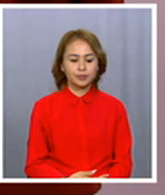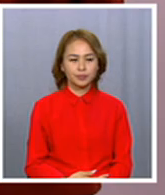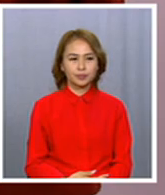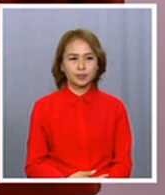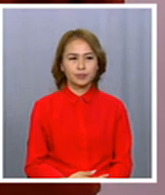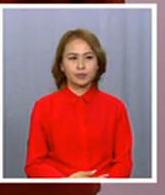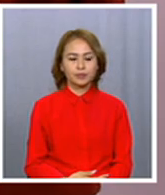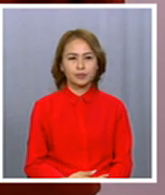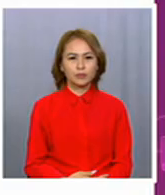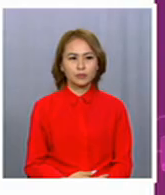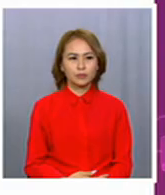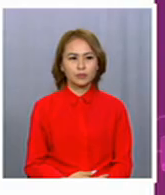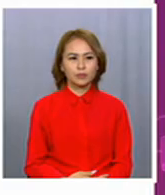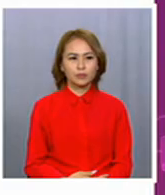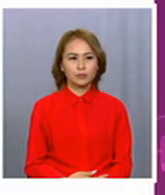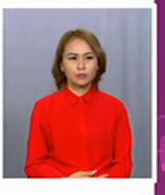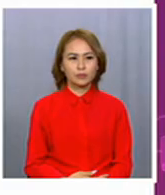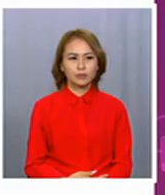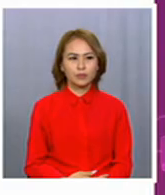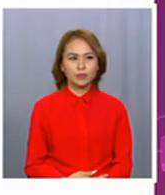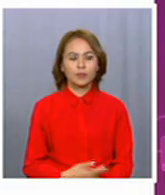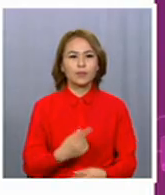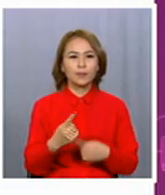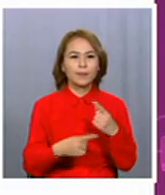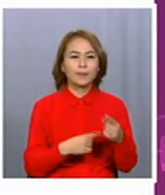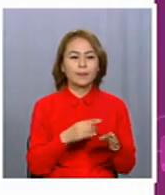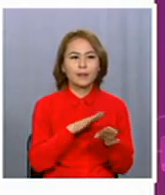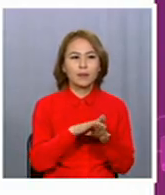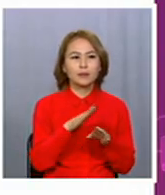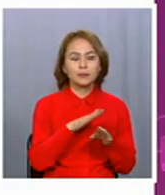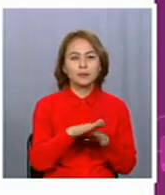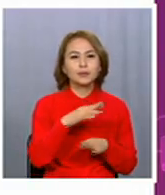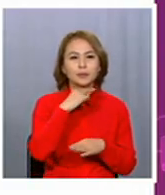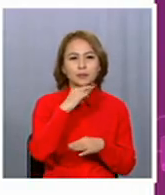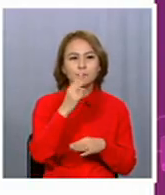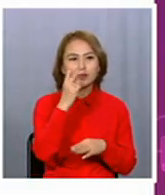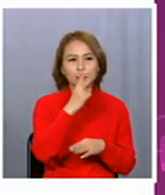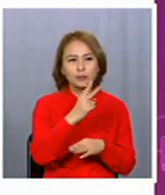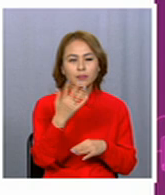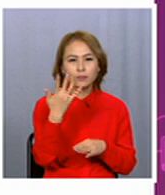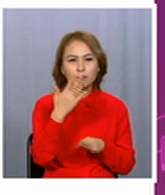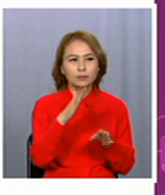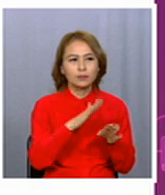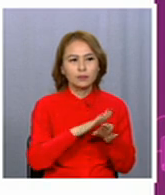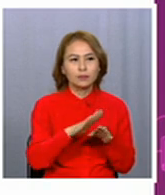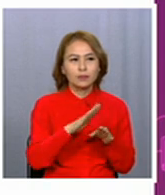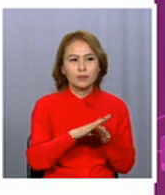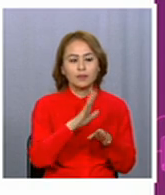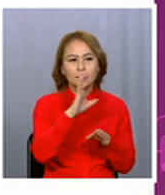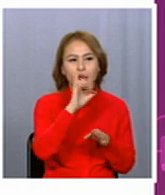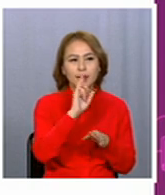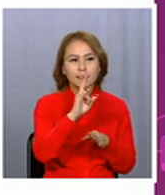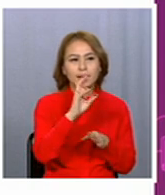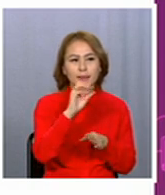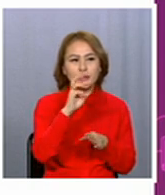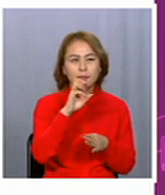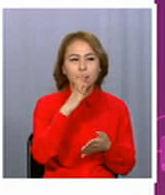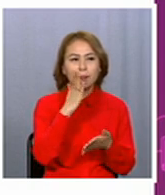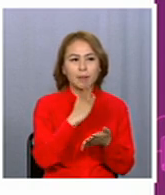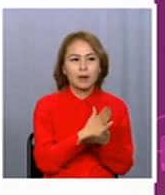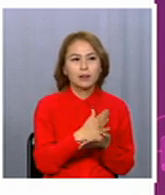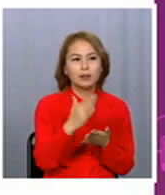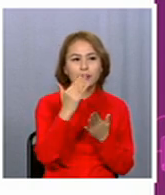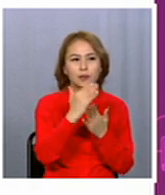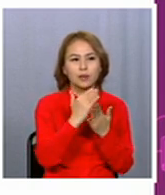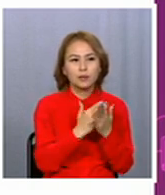мағынаны білдіреді екен. Келесі жаттығуға назар аударыңдар. Бесінші жаттығу. Сын есімі бар